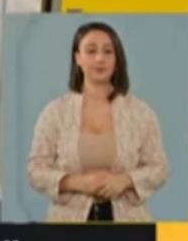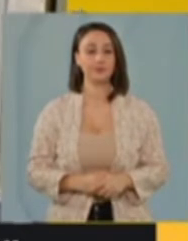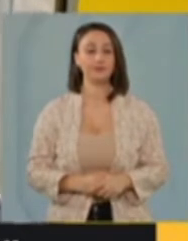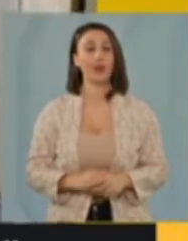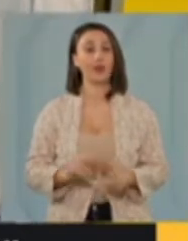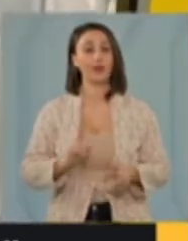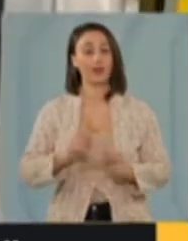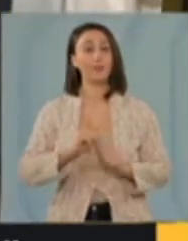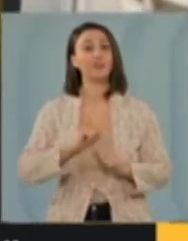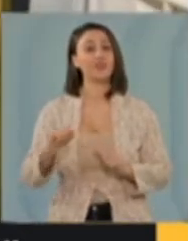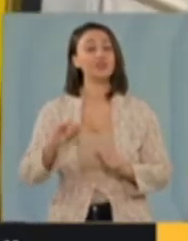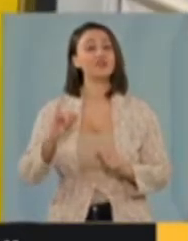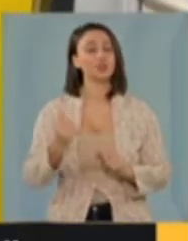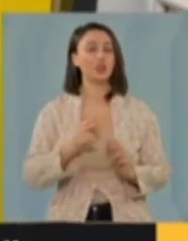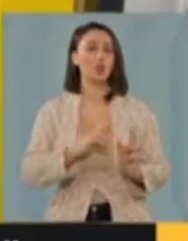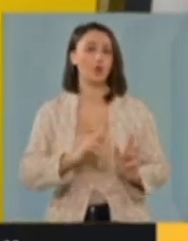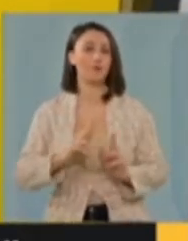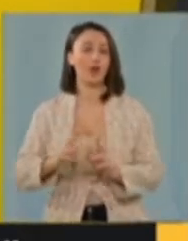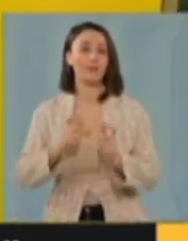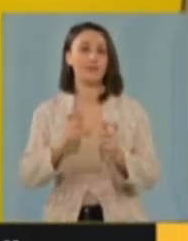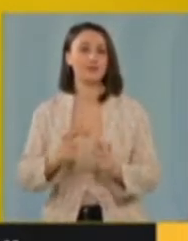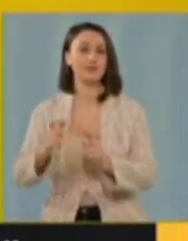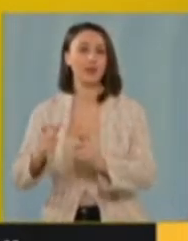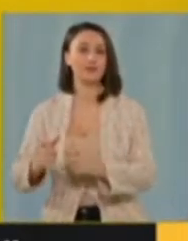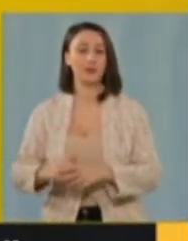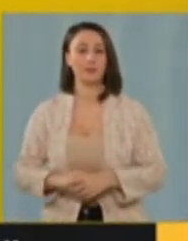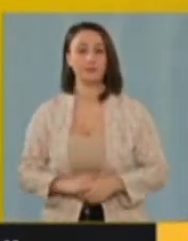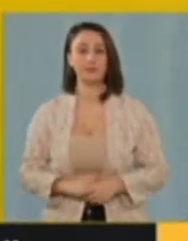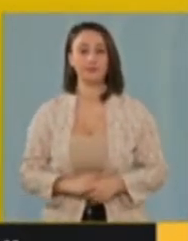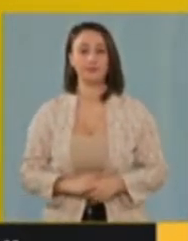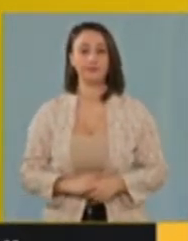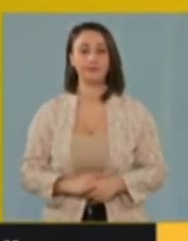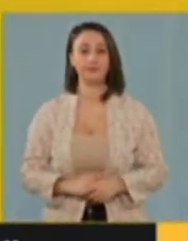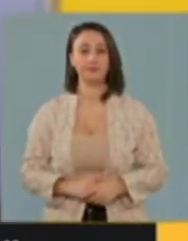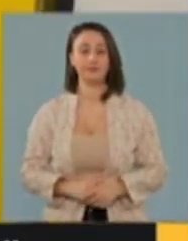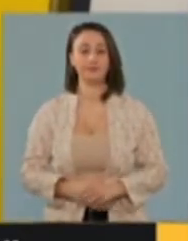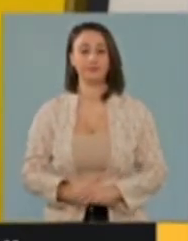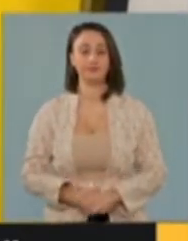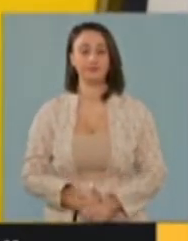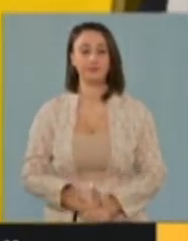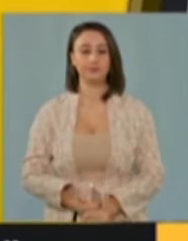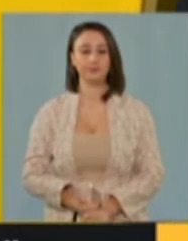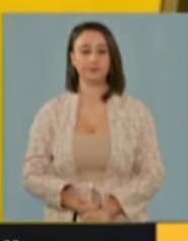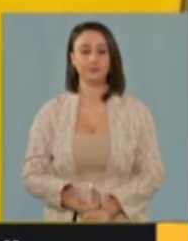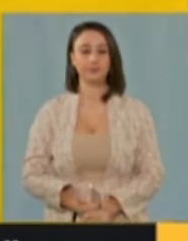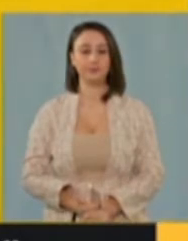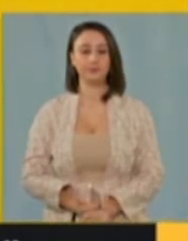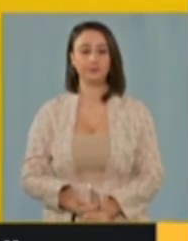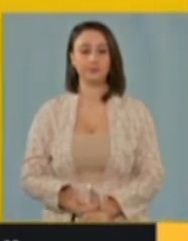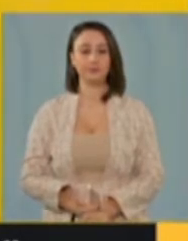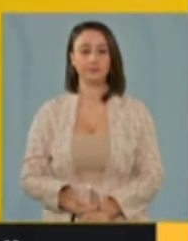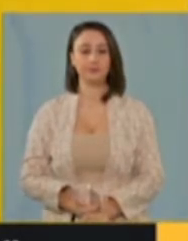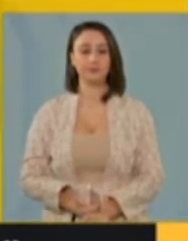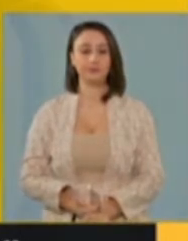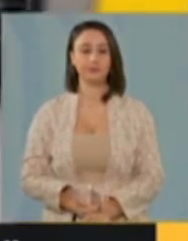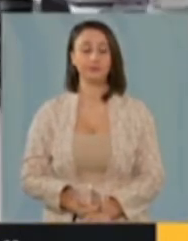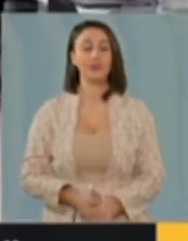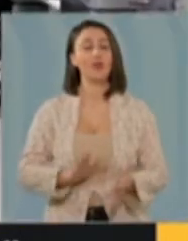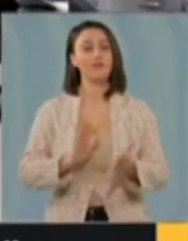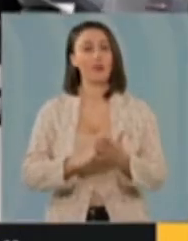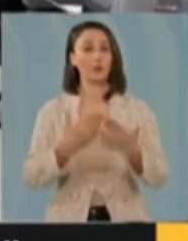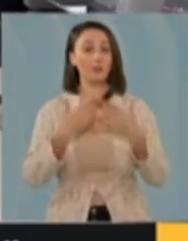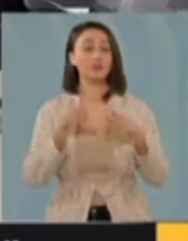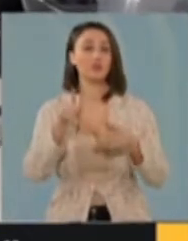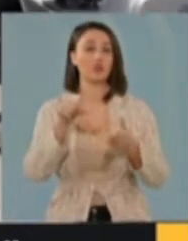la terapie intensivă, cât și la pentru cazurile care nu necesită terapie intensivă. Faptul că am deschis